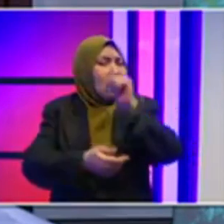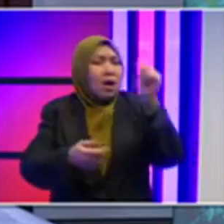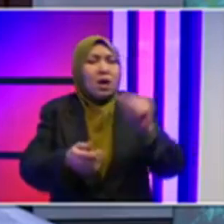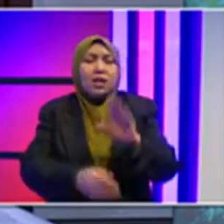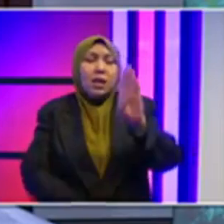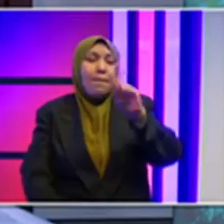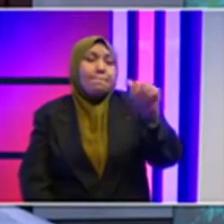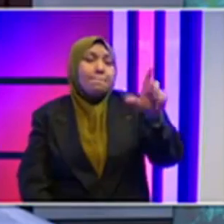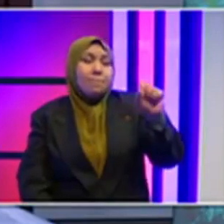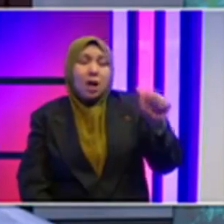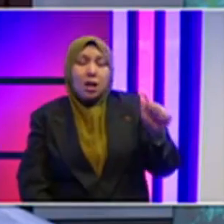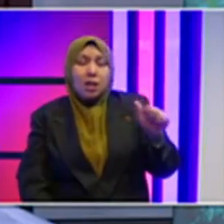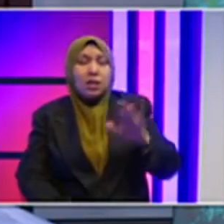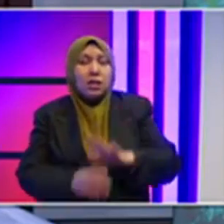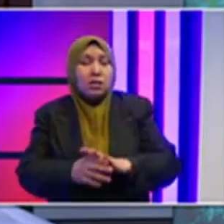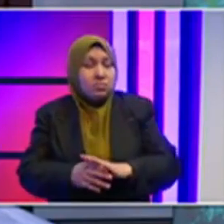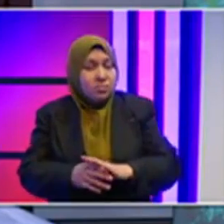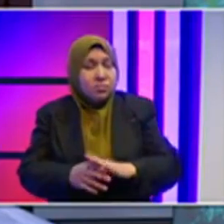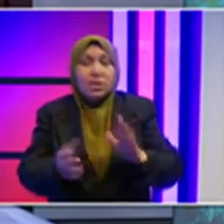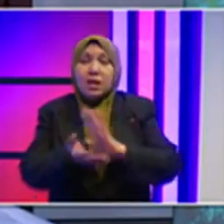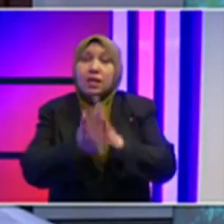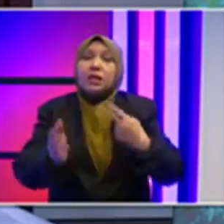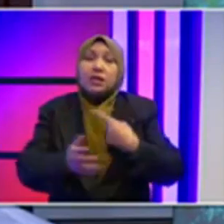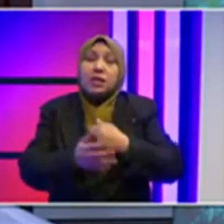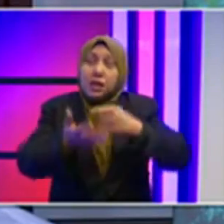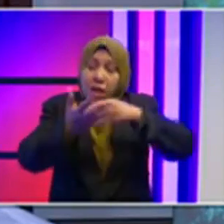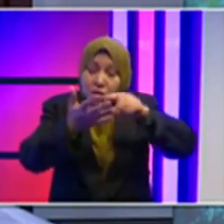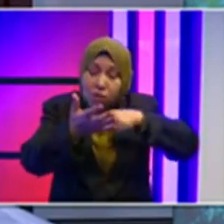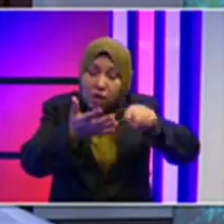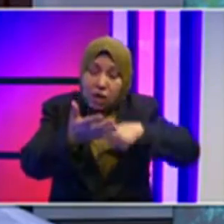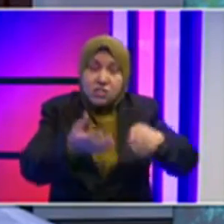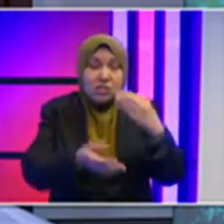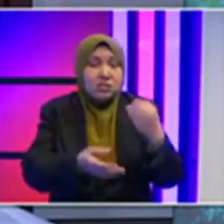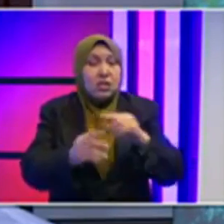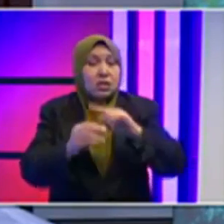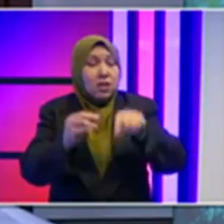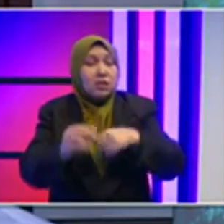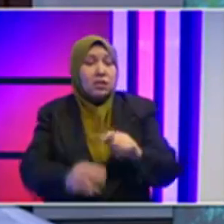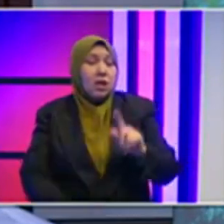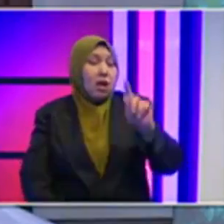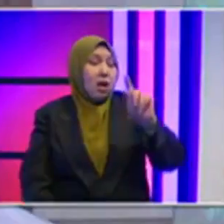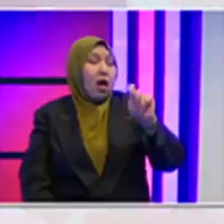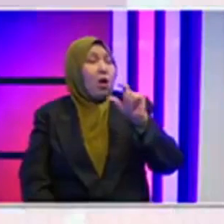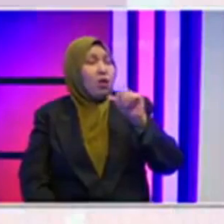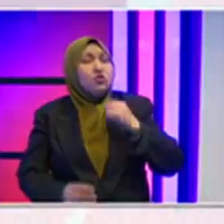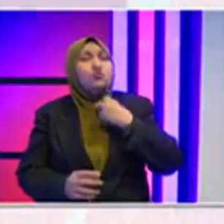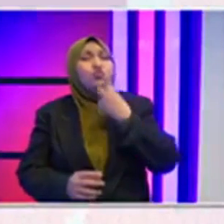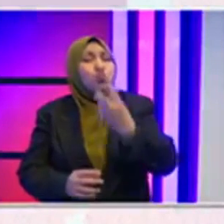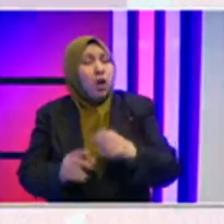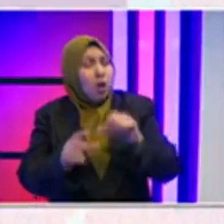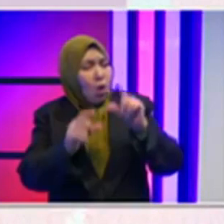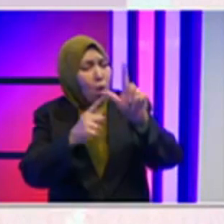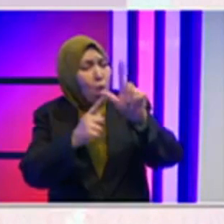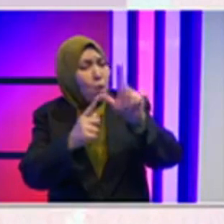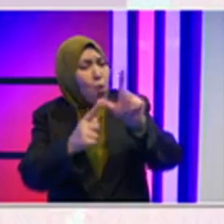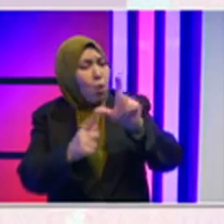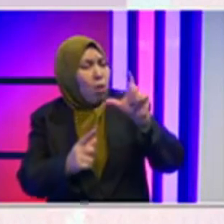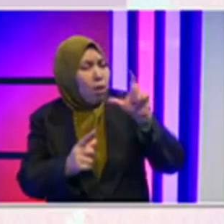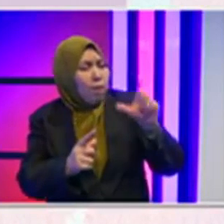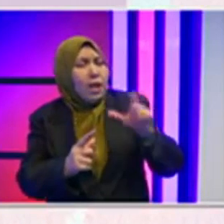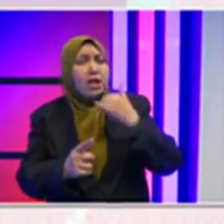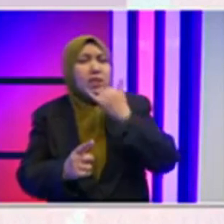bencana syaa Allah amin ya robbal jadi gitu nah lengket sikit tentang tapi masih lagi huruf-huruf atau